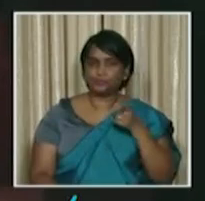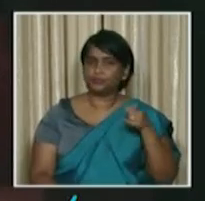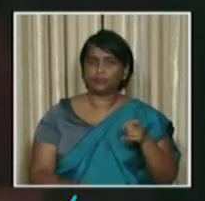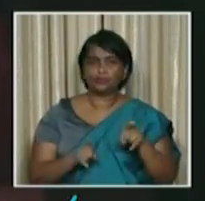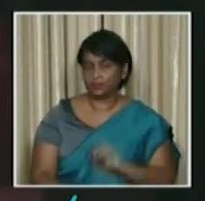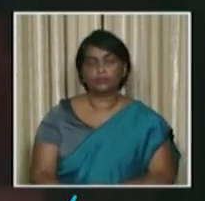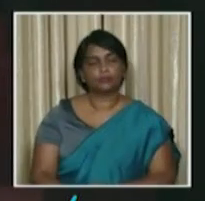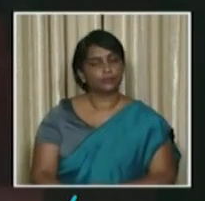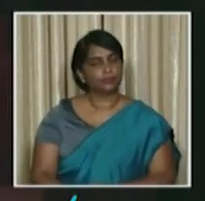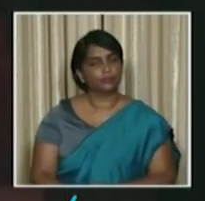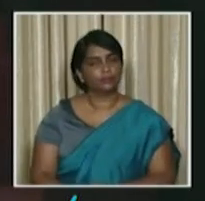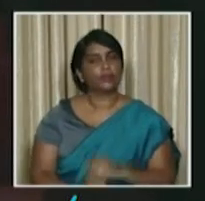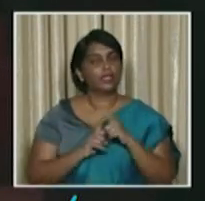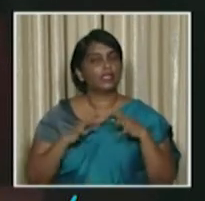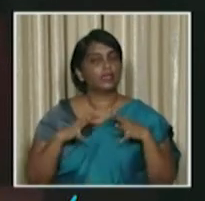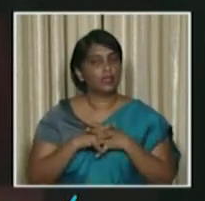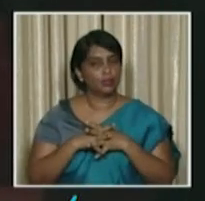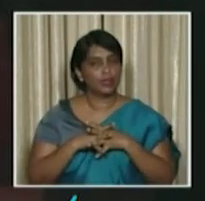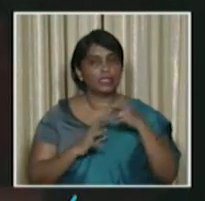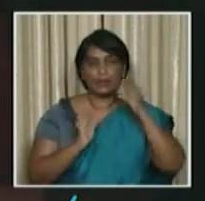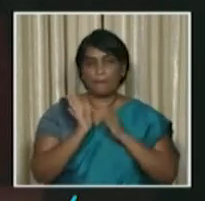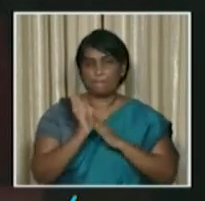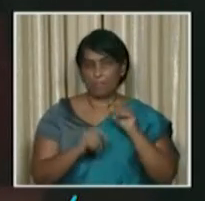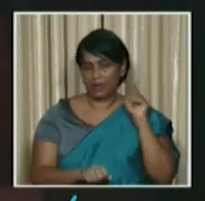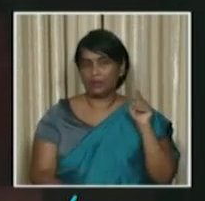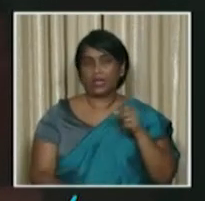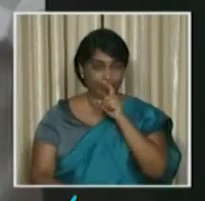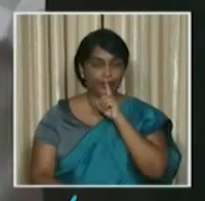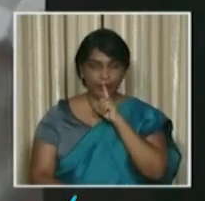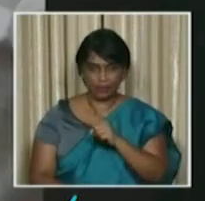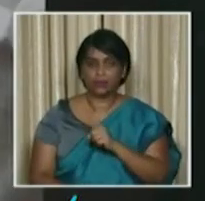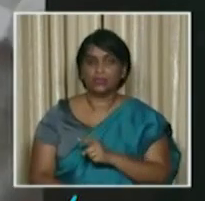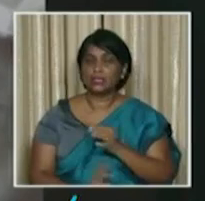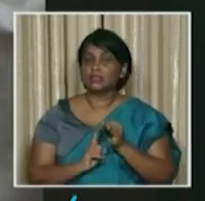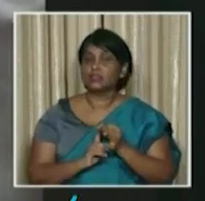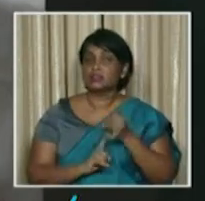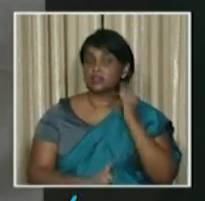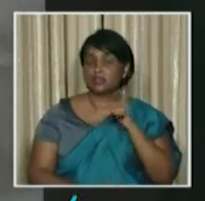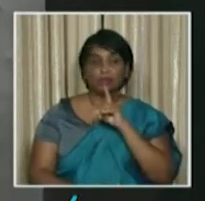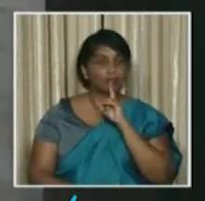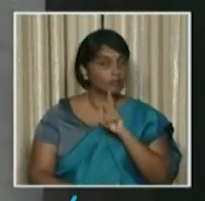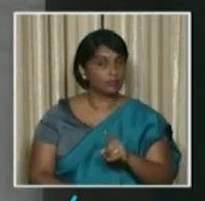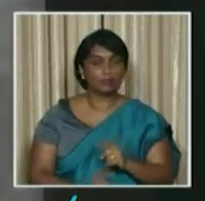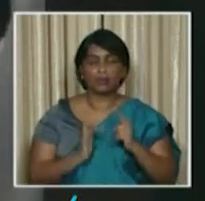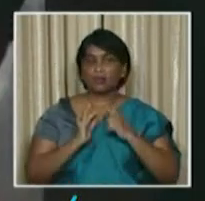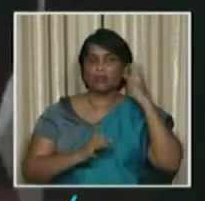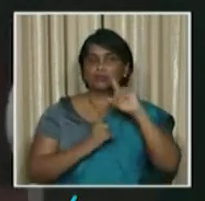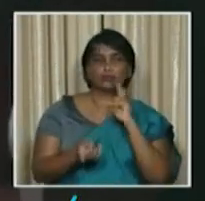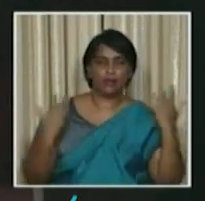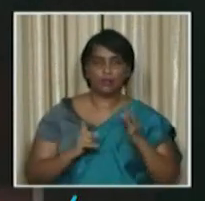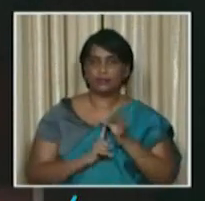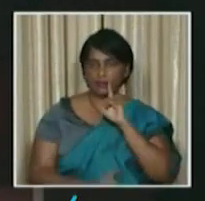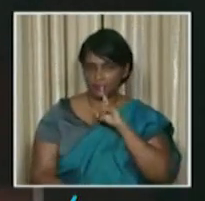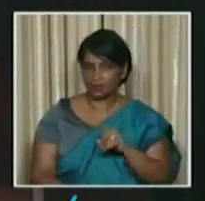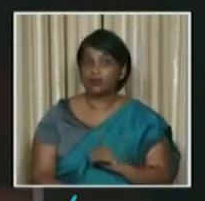වැඩිය සංවේදී වෙන්න. DW කියන ජර්මන් channel එකට interview එකක් දෙමින් ජනාධිපතිවරයා කියනවා මේ international inquiry එකක් අවශ්‍ය නැහැ